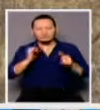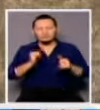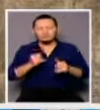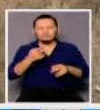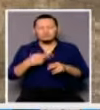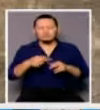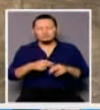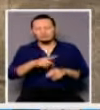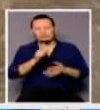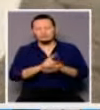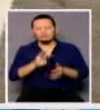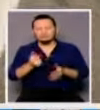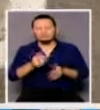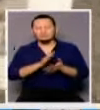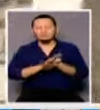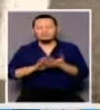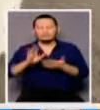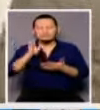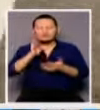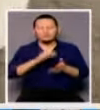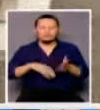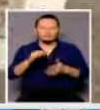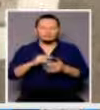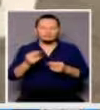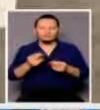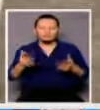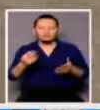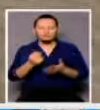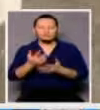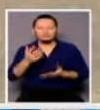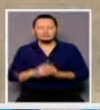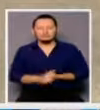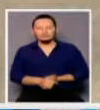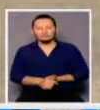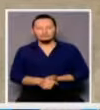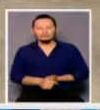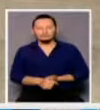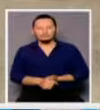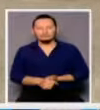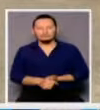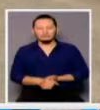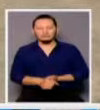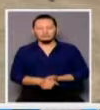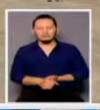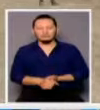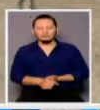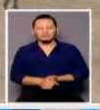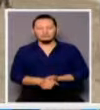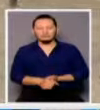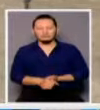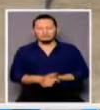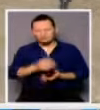етпей қоймайды дейді ол. Ал таза суды күнде сатып алу қалтаға ауыр тиеді. Лас, жазда балдардың іш